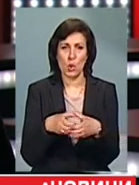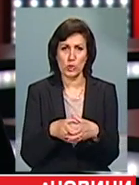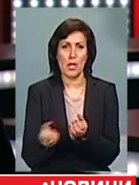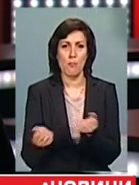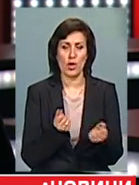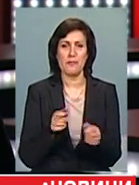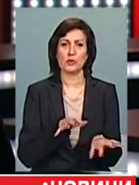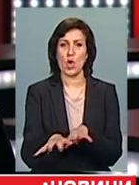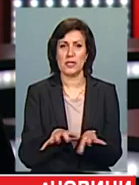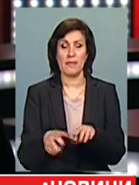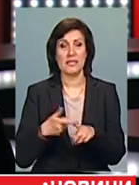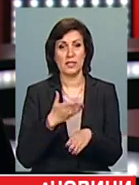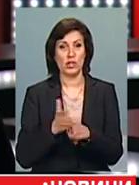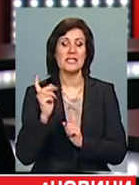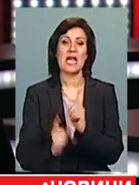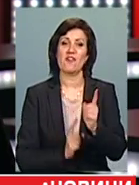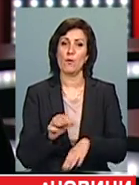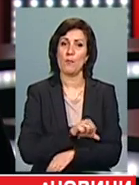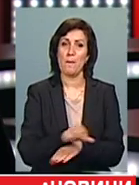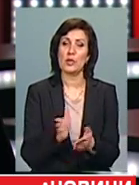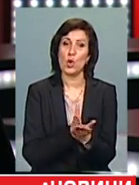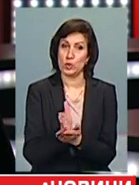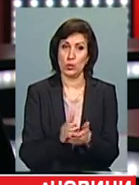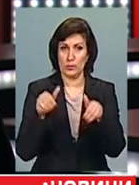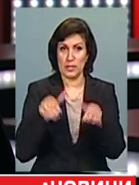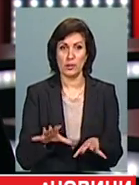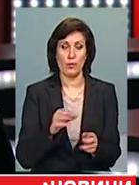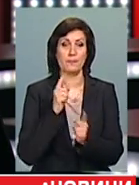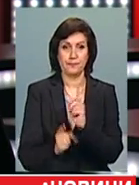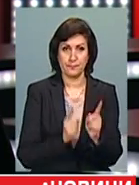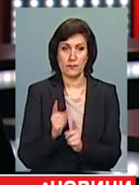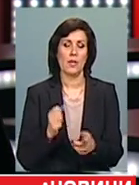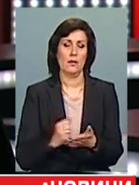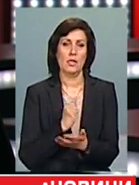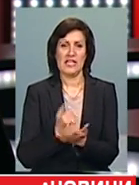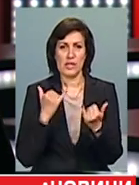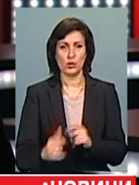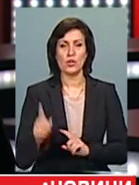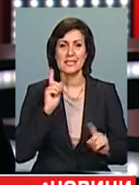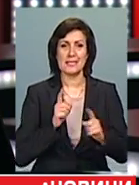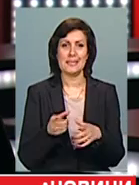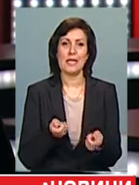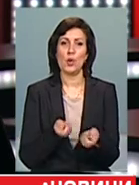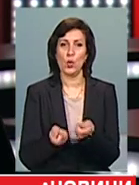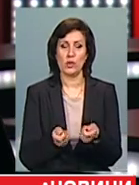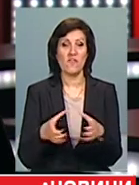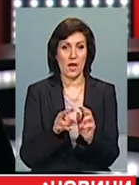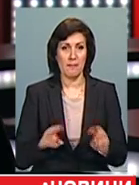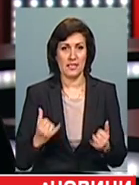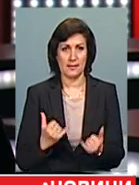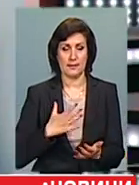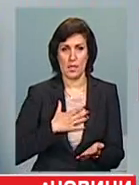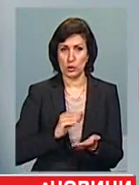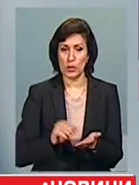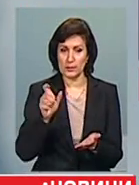контрабандою. За його словами, це частина реформи митної служби. Рішення про її реформування ухвалили на сьогоднішньому засіданні уряду. У кабміні зараз